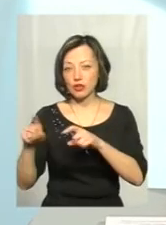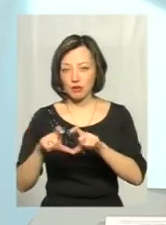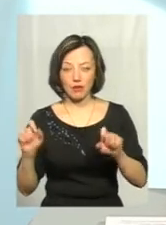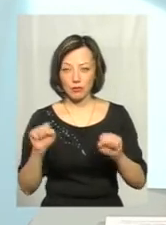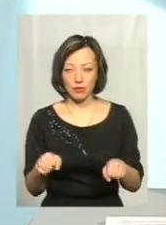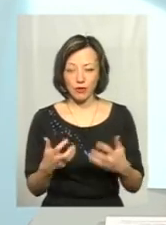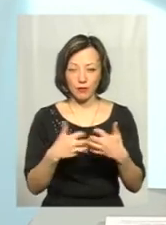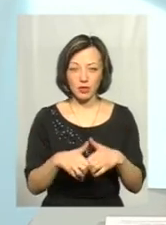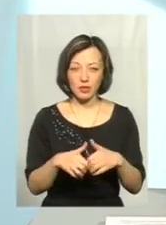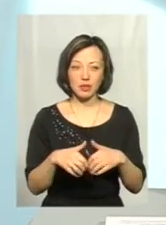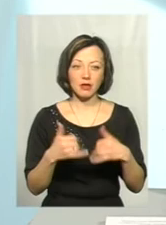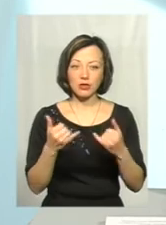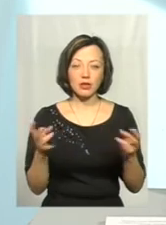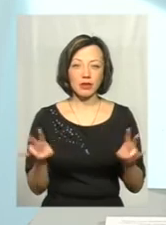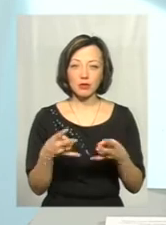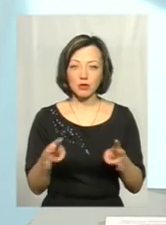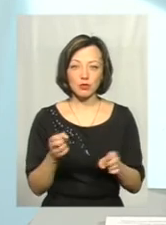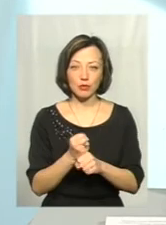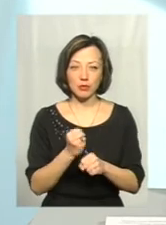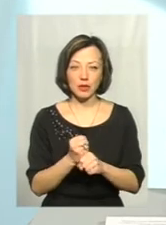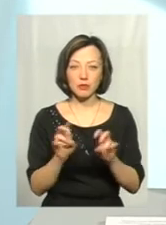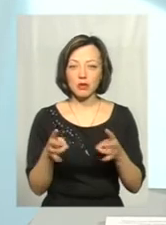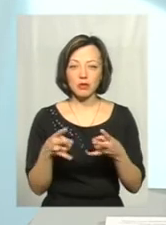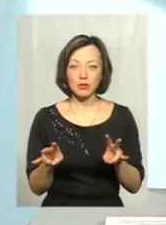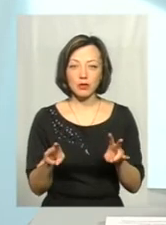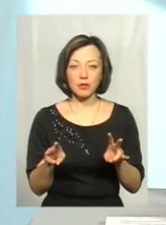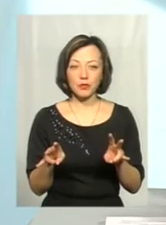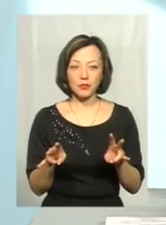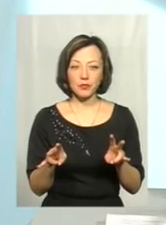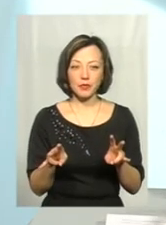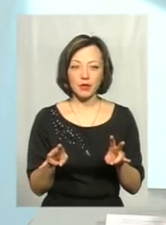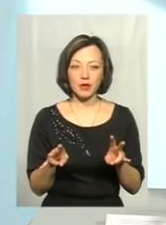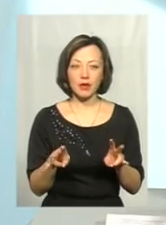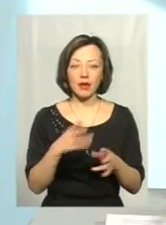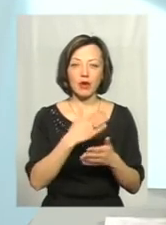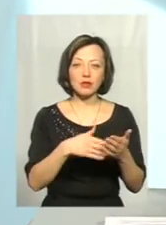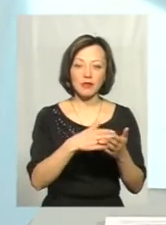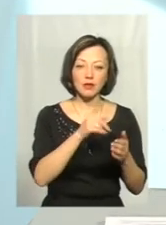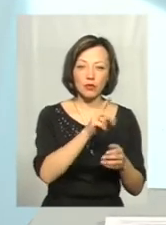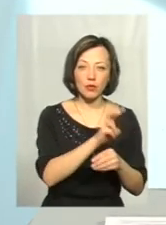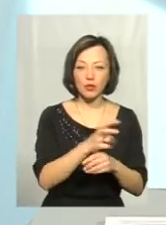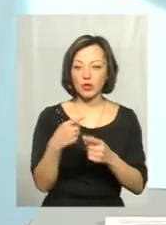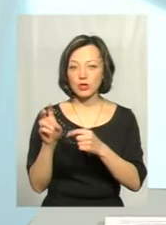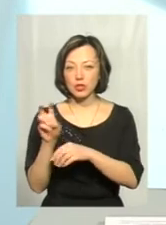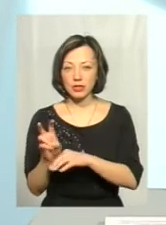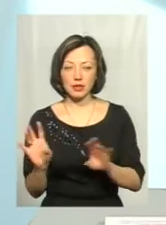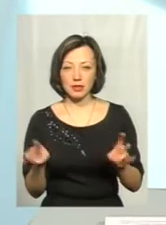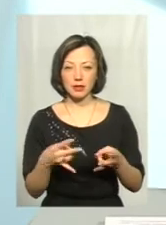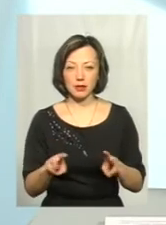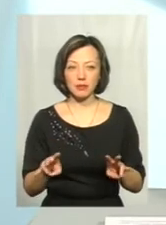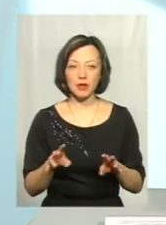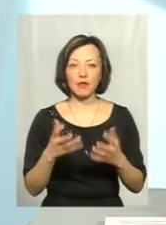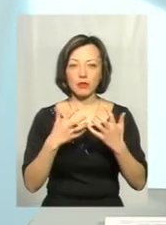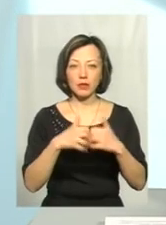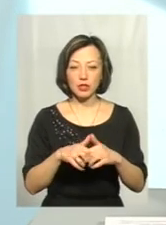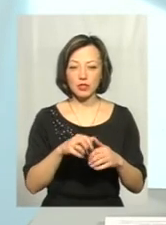закладі. І автоматично йому для цього нічого не потрібно робити. Не потрібно там розривати декларацію в тому закладі, в та інший там укладати. Він